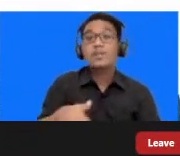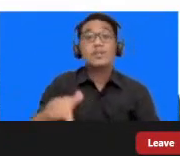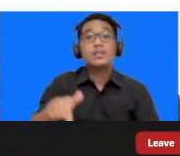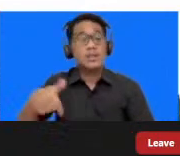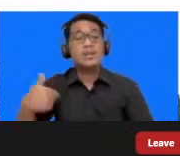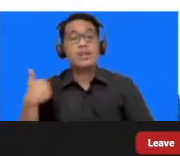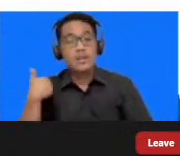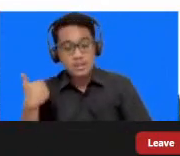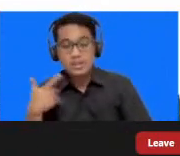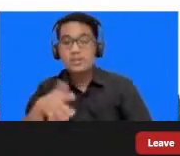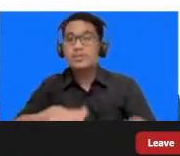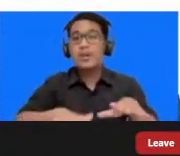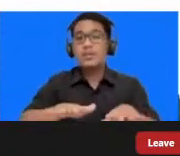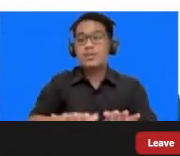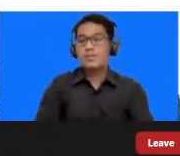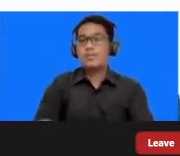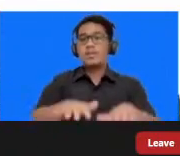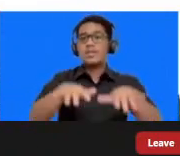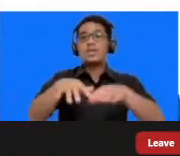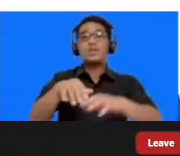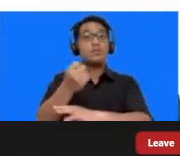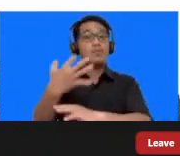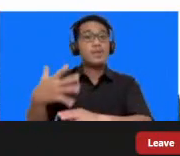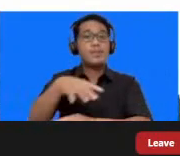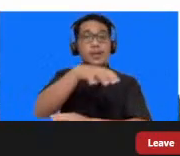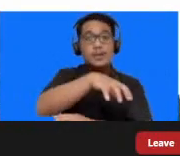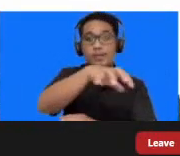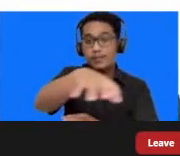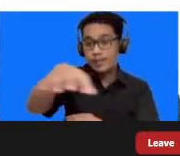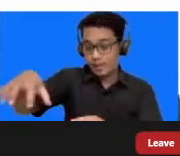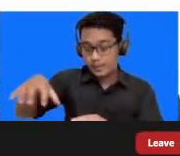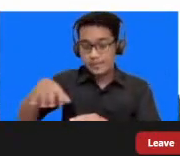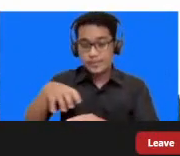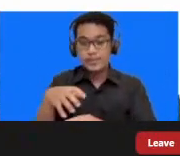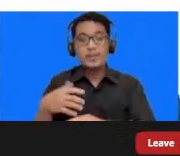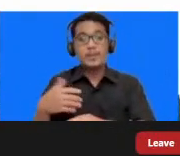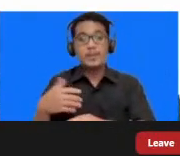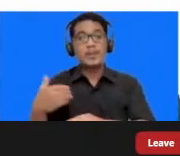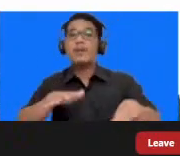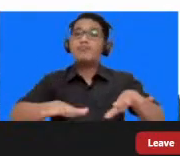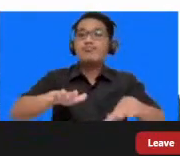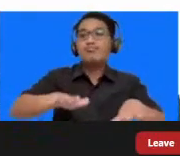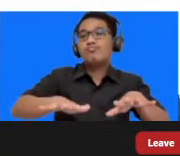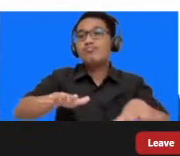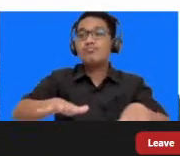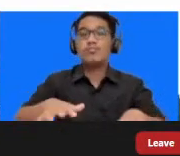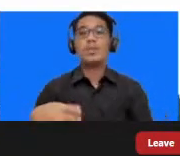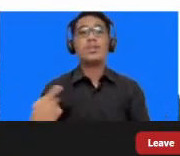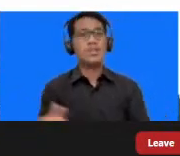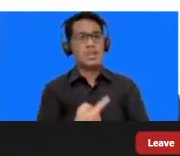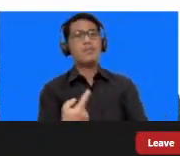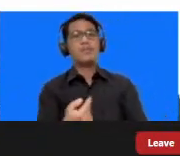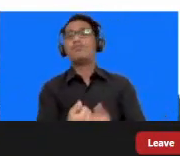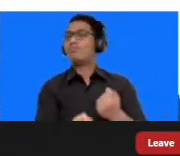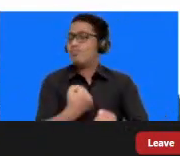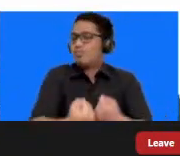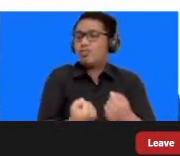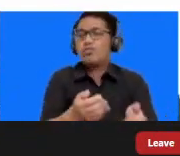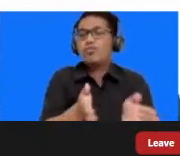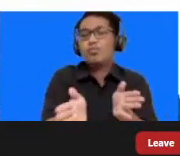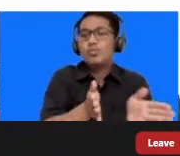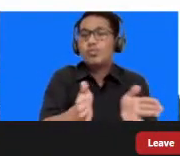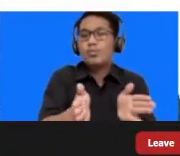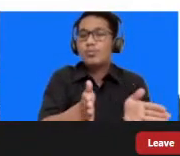di beberapa tempat, ya, dan ada juga gempa di beberapa tempat, kami bisa melaksanakan penanggulangan bencana semaksimal